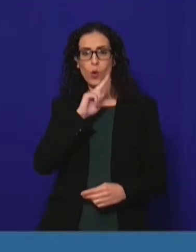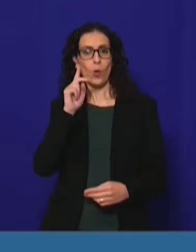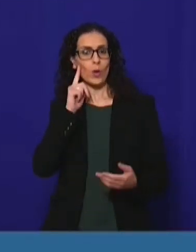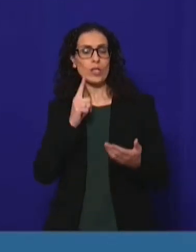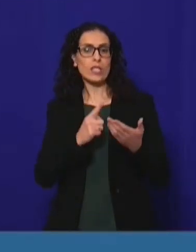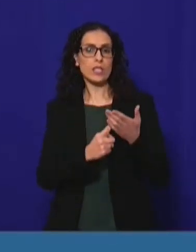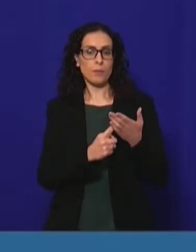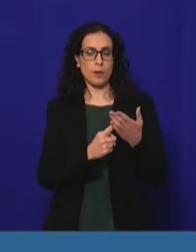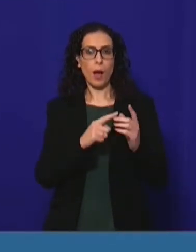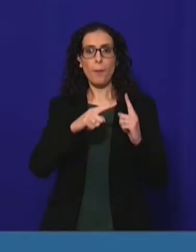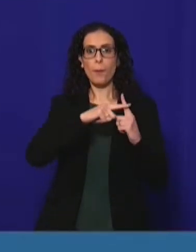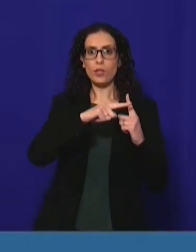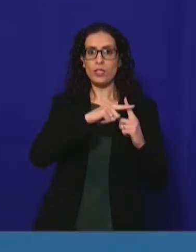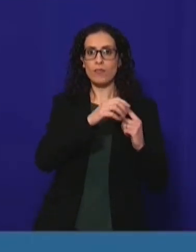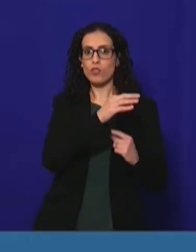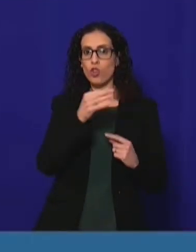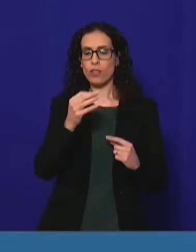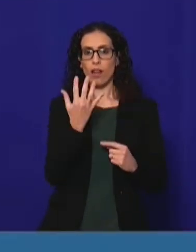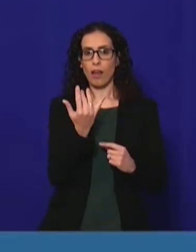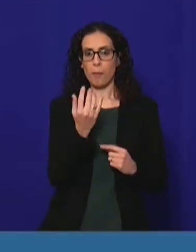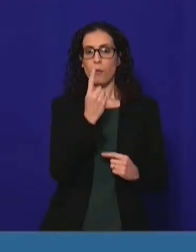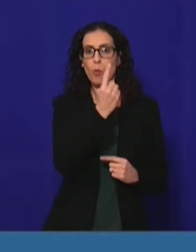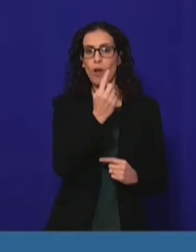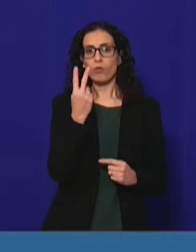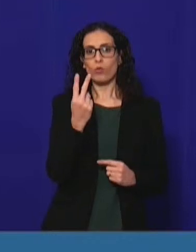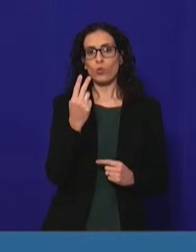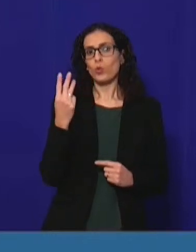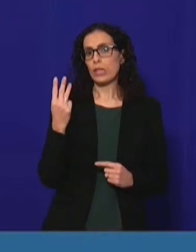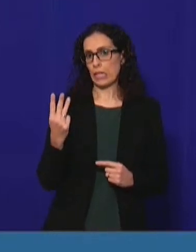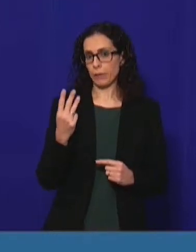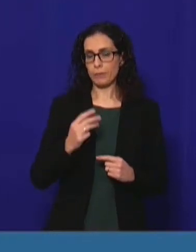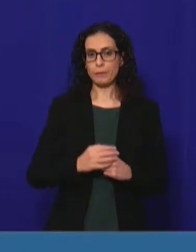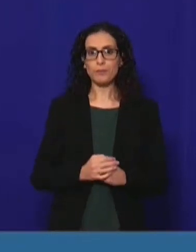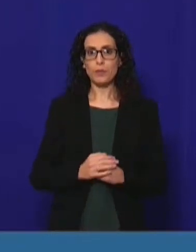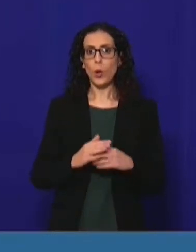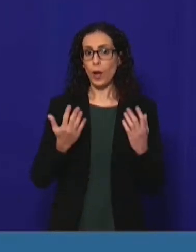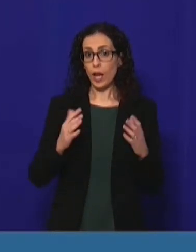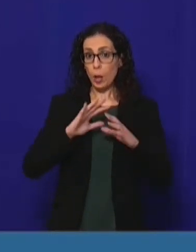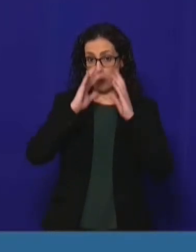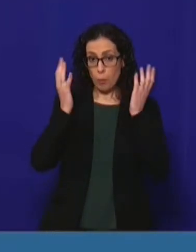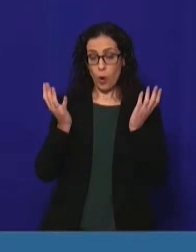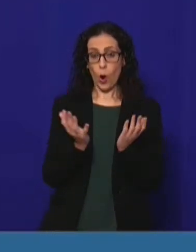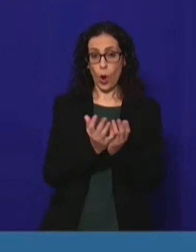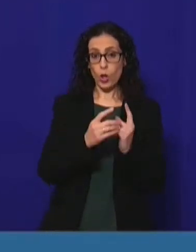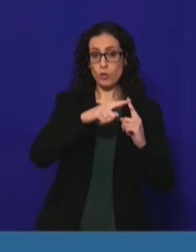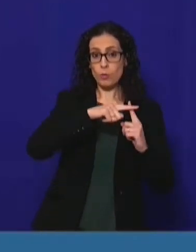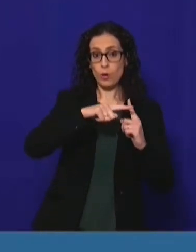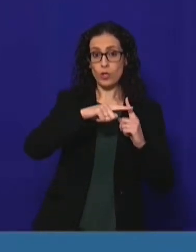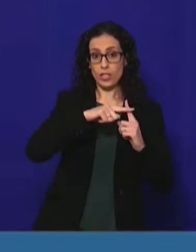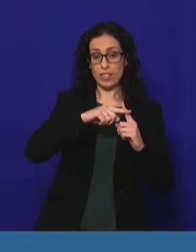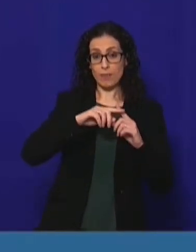123 każijiet li huma pożittivi. Bekk issa it-total ta' każijiet pożittivi huwa ta'